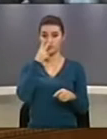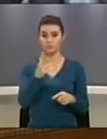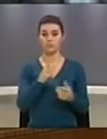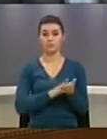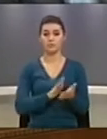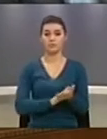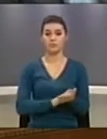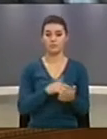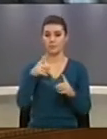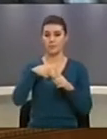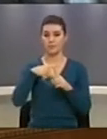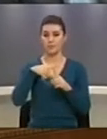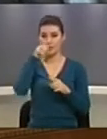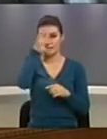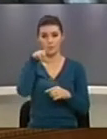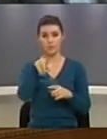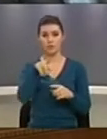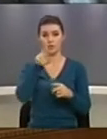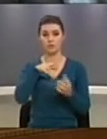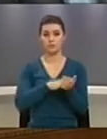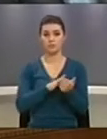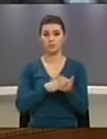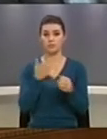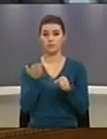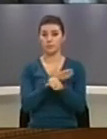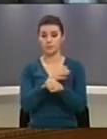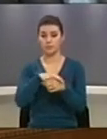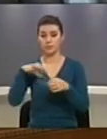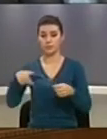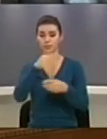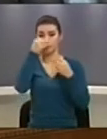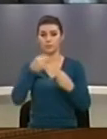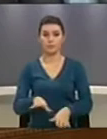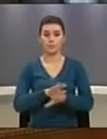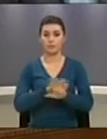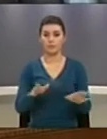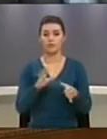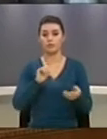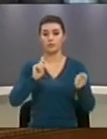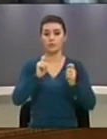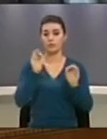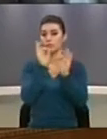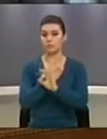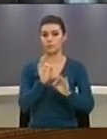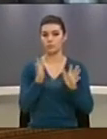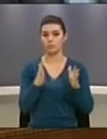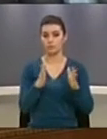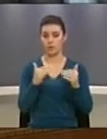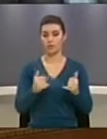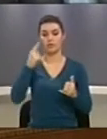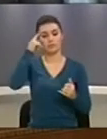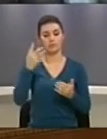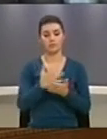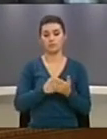i lihet kohës, ajo vetëm se shkatrohet dhe nuk revitalizohet, ndërkohë që është momenti i fundit